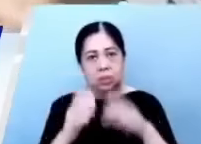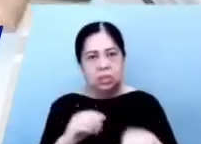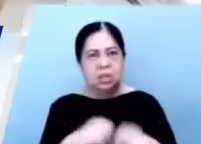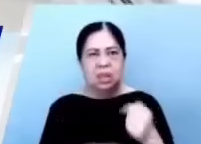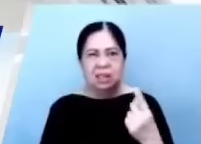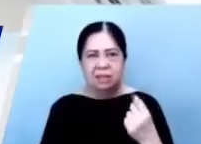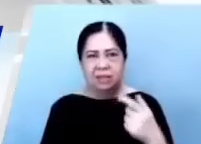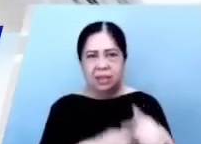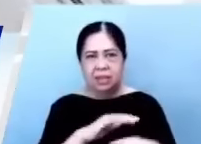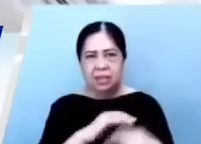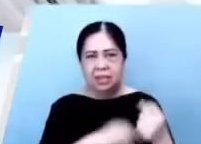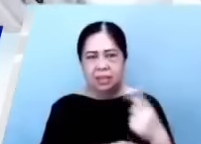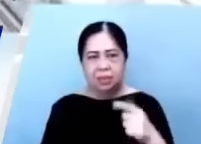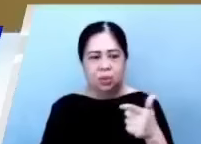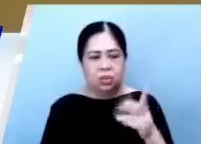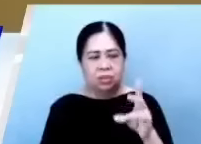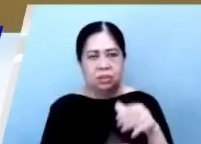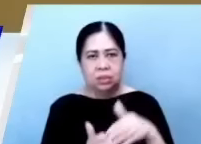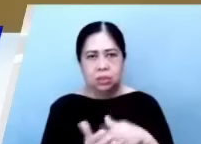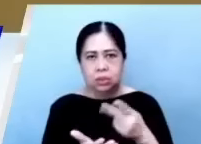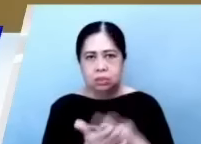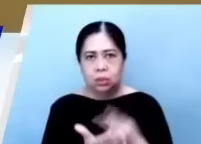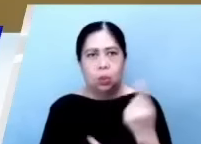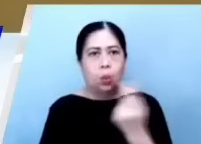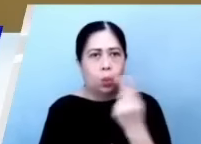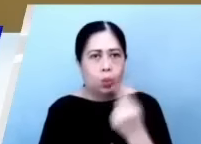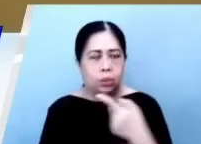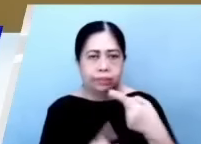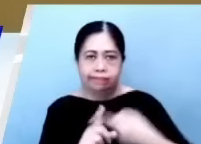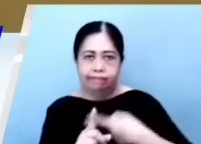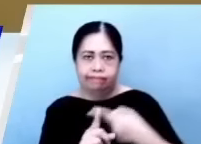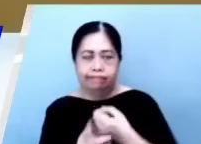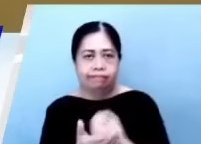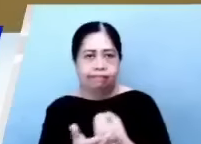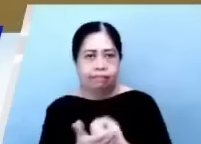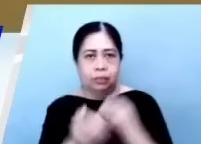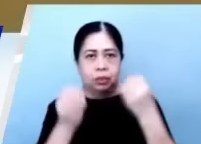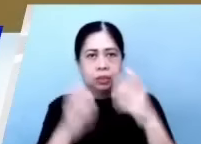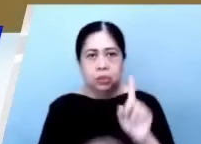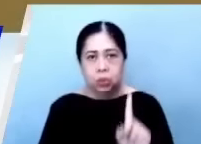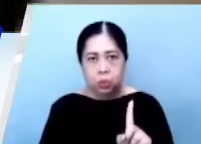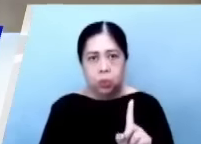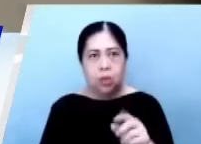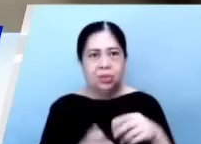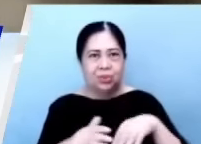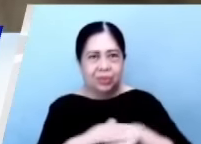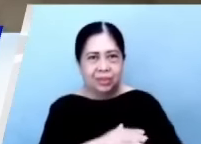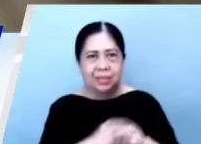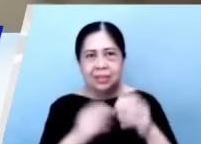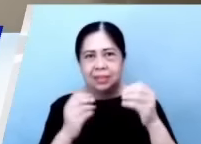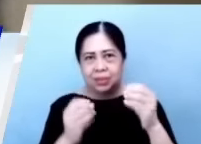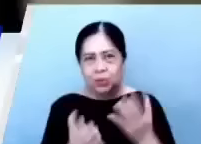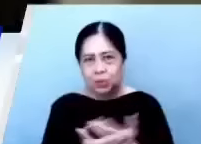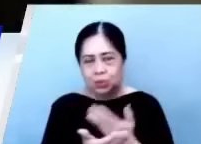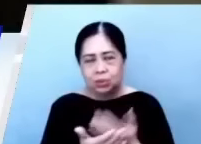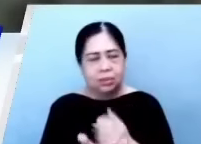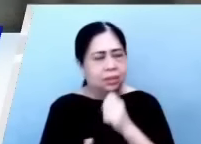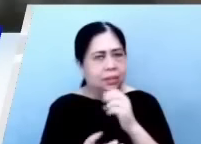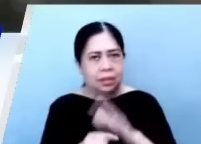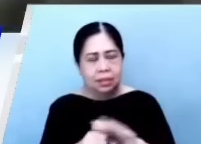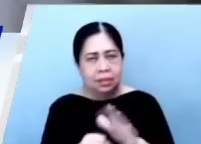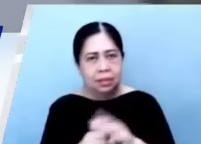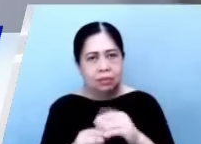nasa 27,000 pesos lang ang buwan ng sahod ng mga teacher 1 to teacher 3. Hindi daw ito sapat para matustusan